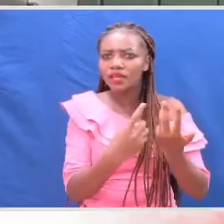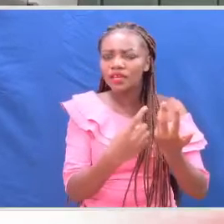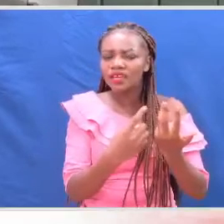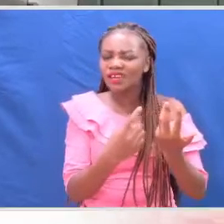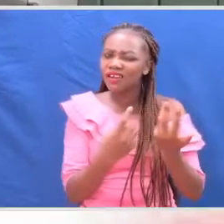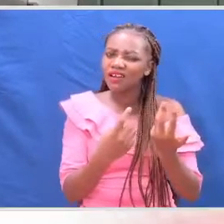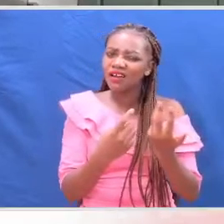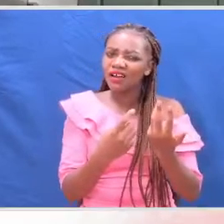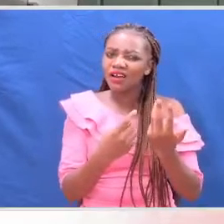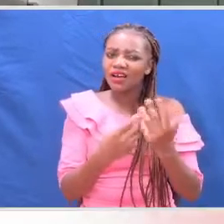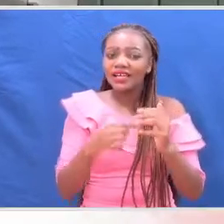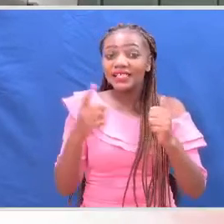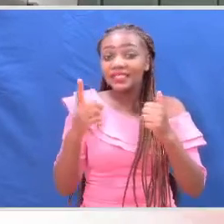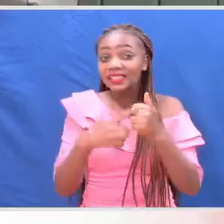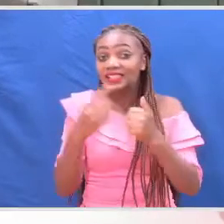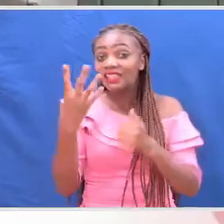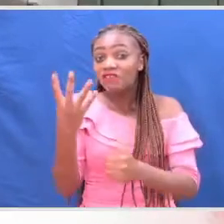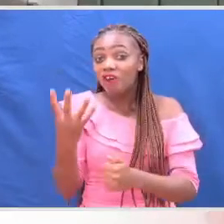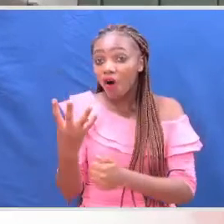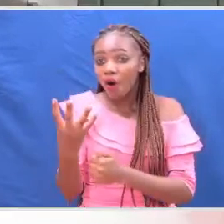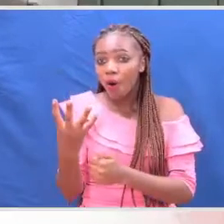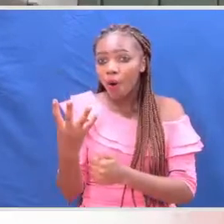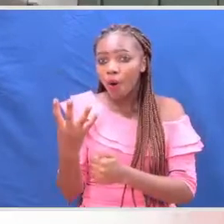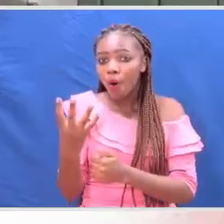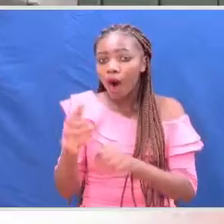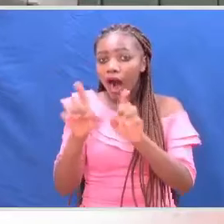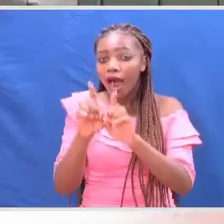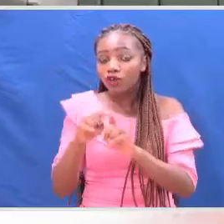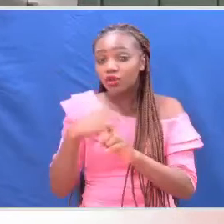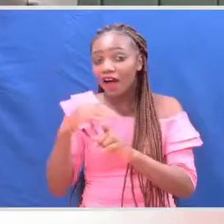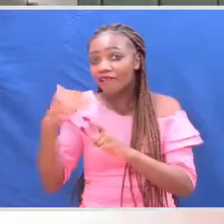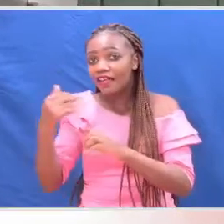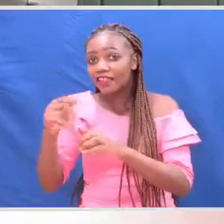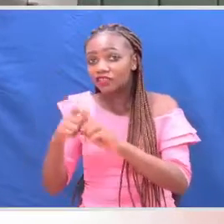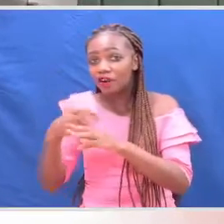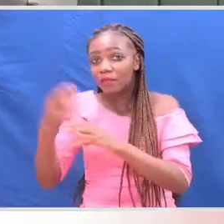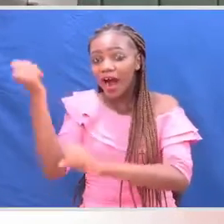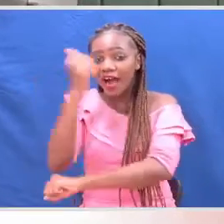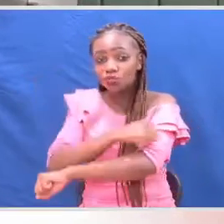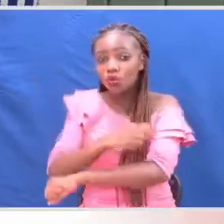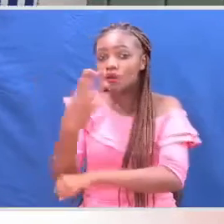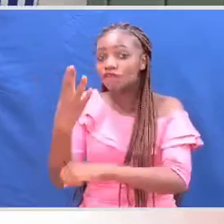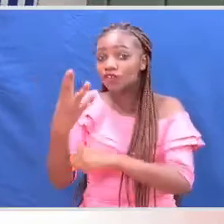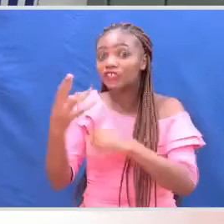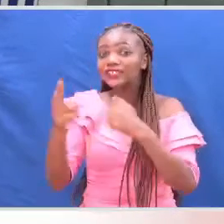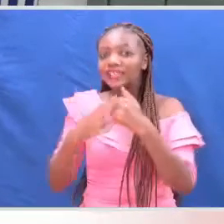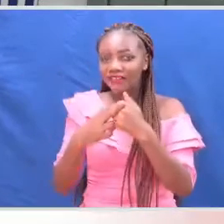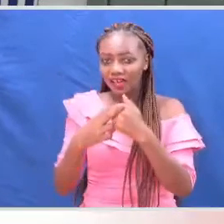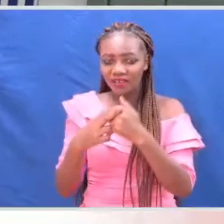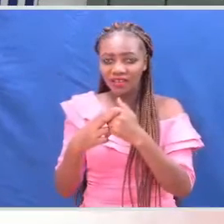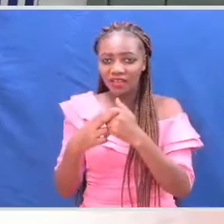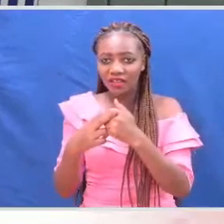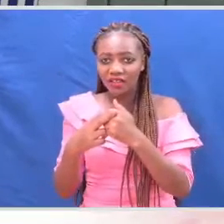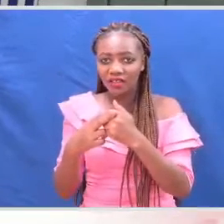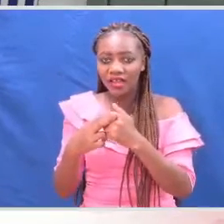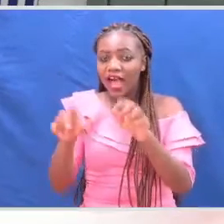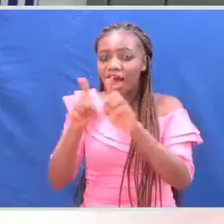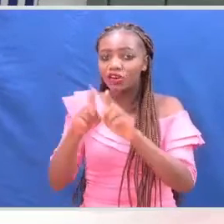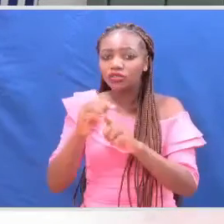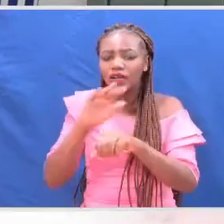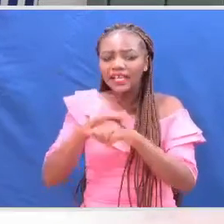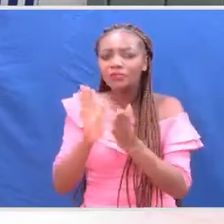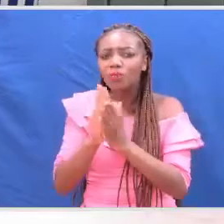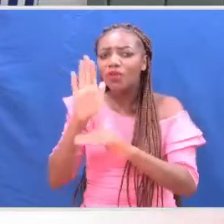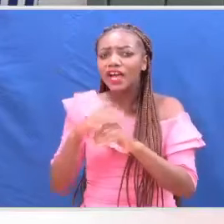kitu 64 na niko na wa secondary watoto 47. This time nimepata over almost